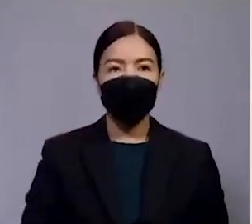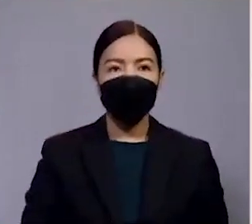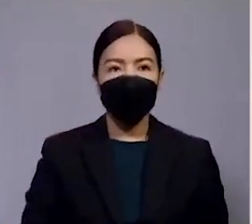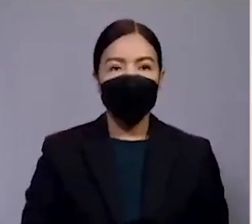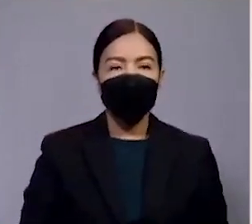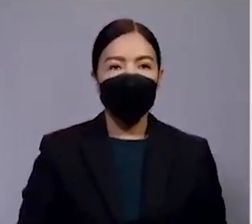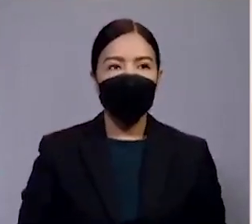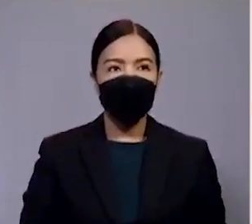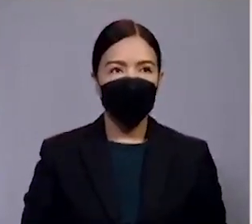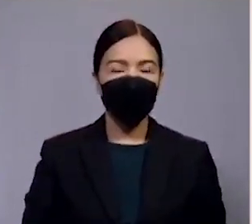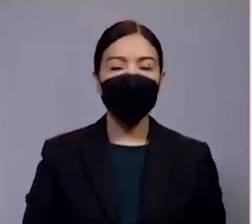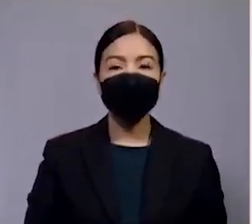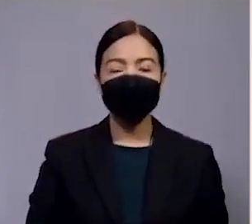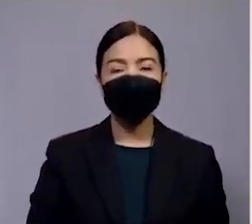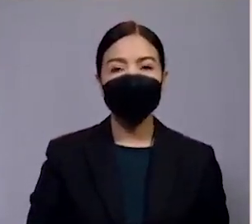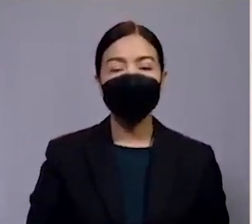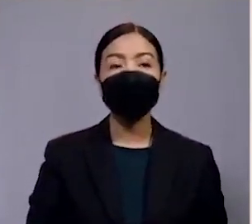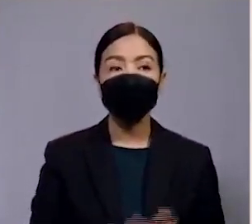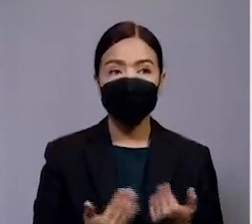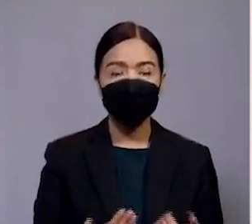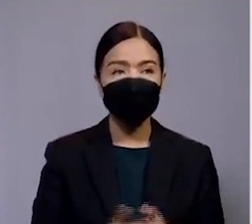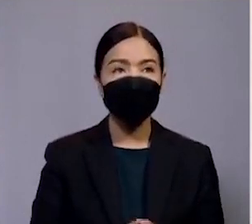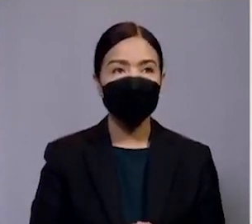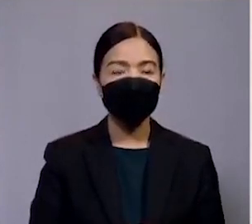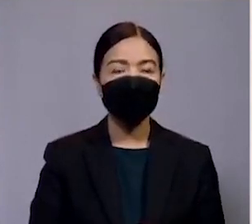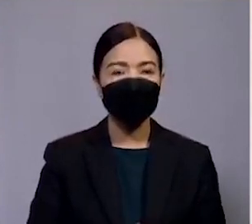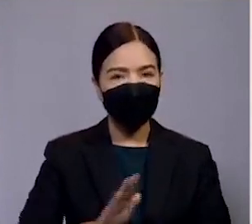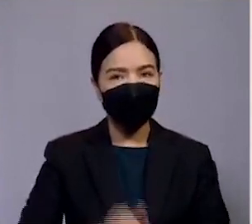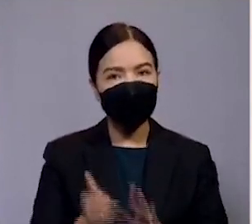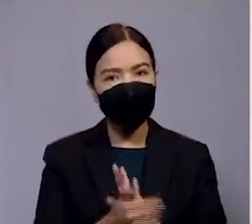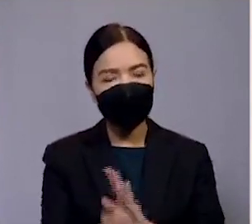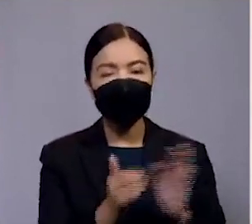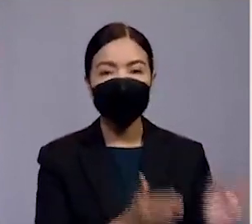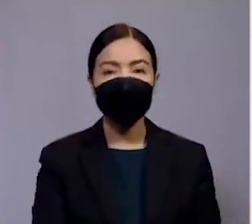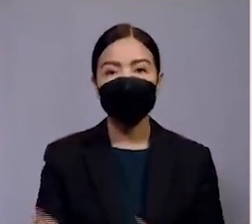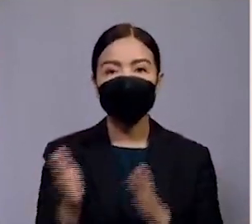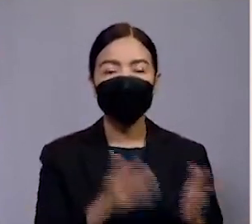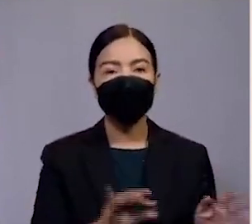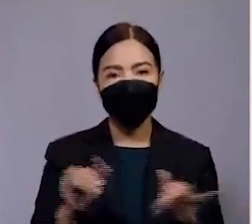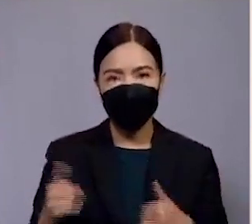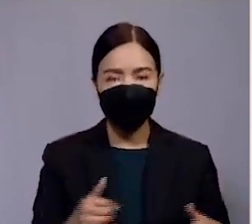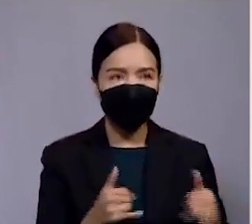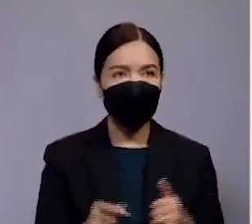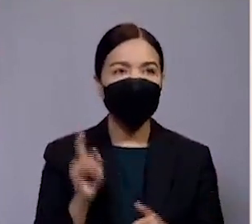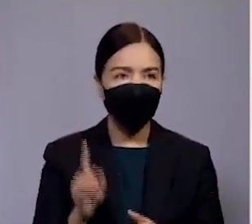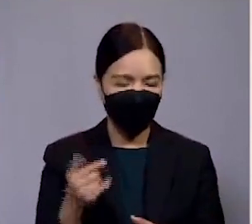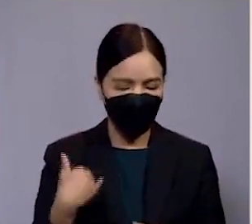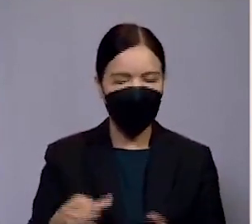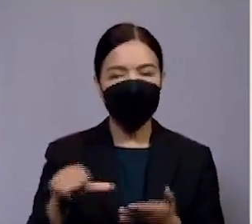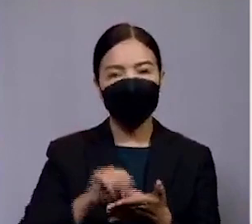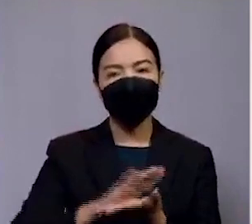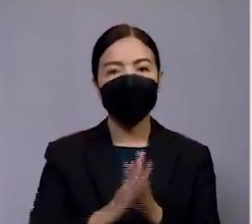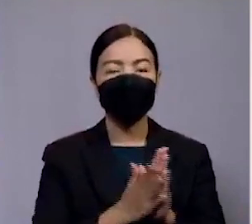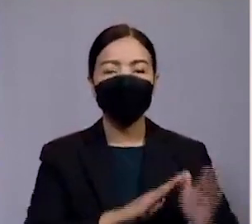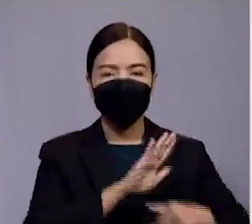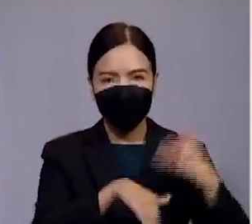ผลการเล่นนะครับด้านวัดเรื่องของทางทักษะเองหรือกระบวนการเล่นเองเนี่ยก็ต้องมีสิ่งที่ต้องมาปรับปรุงแ